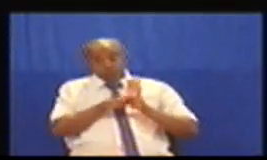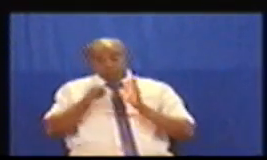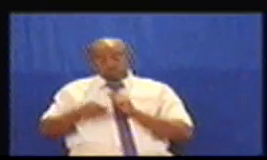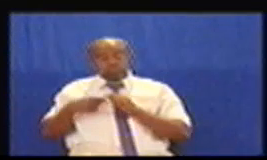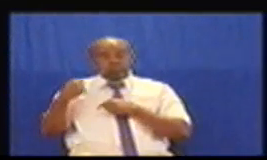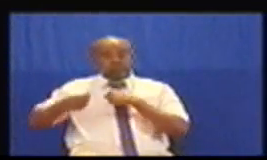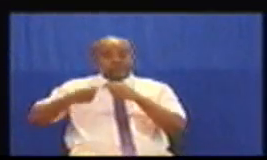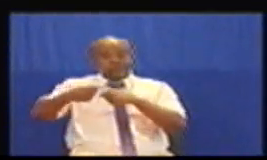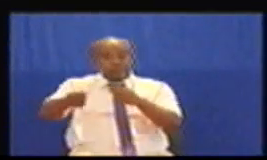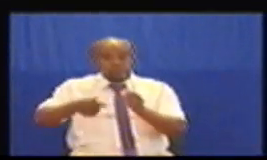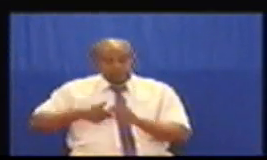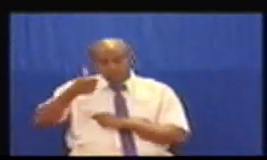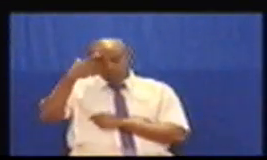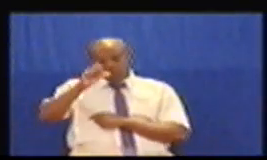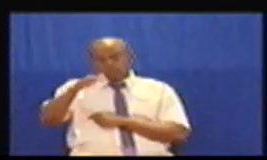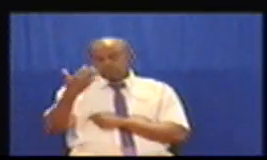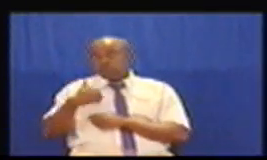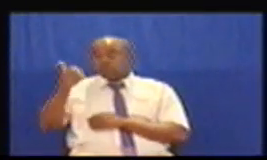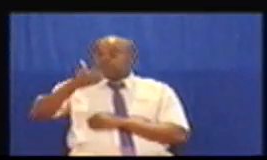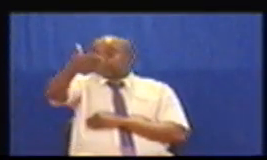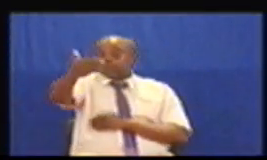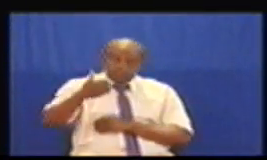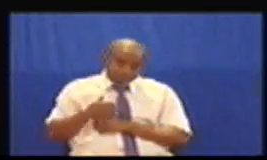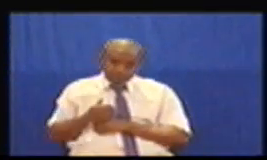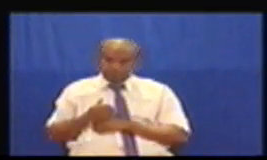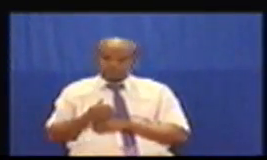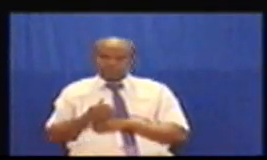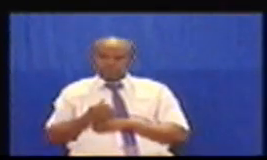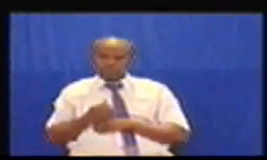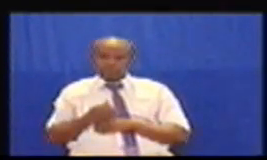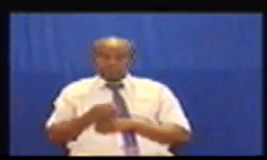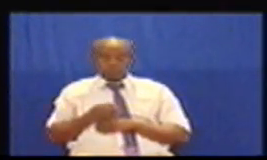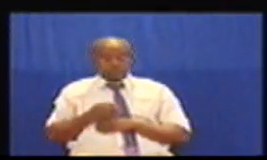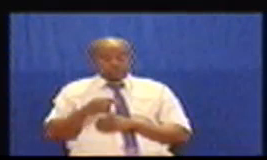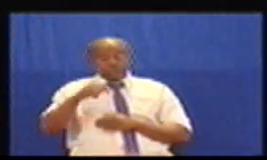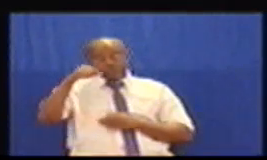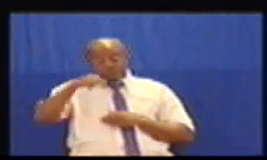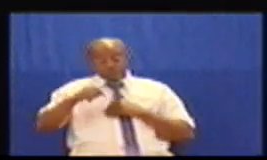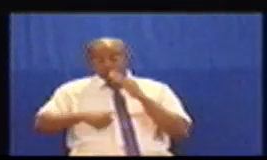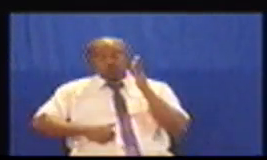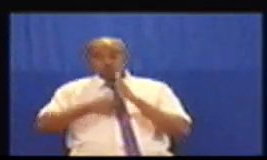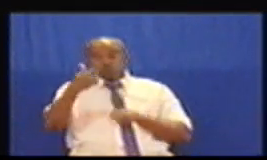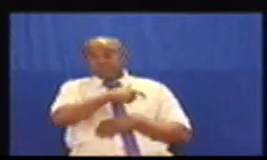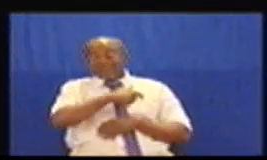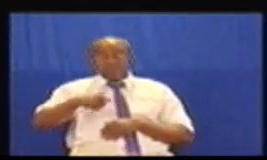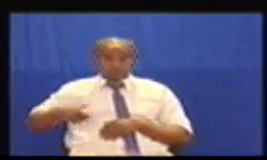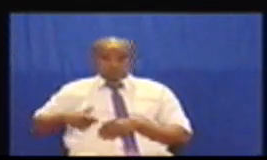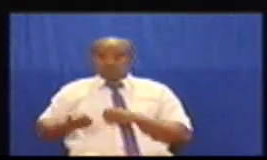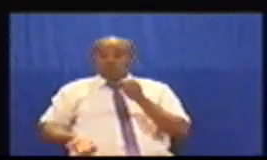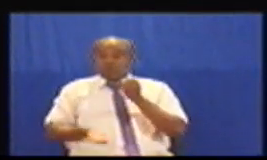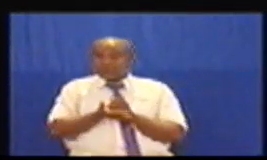katika miaka mitano ijayo chini ya uongozi wa Mheshimiwa John Pombe Magufuli, kila wilaya